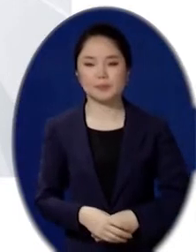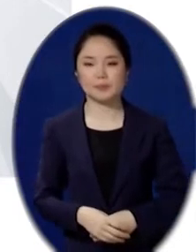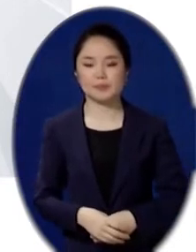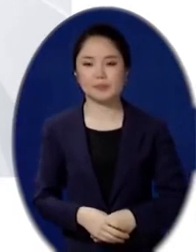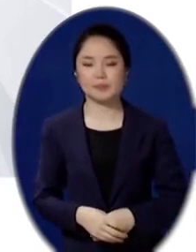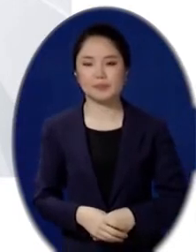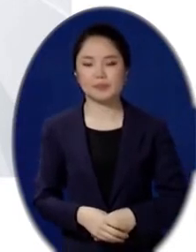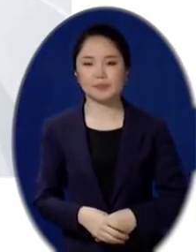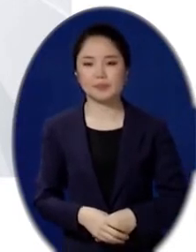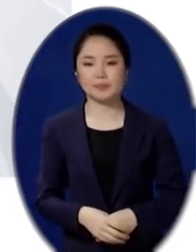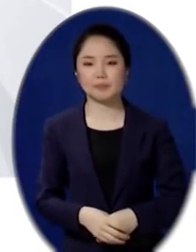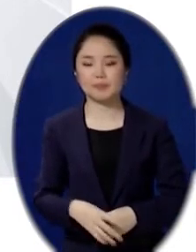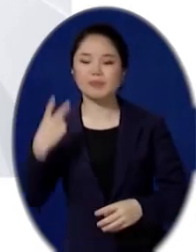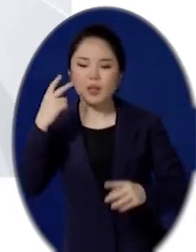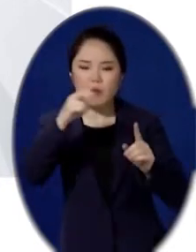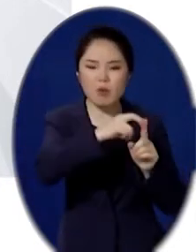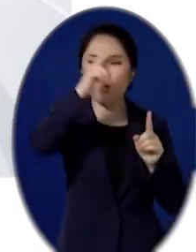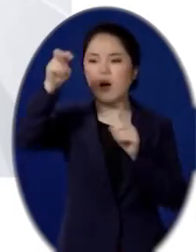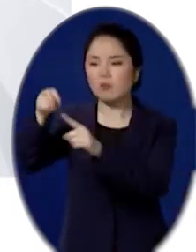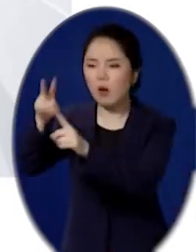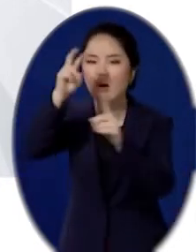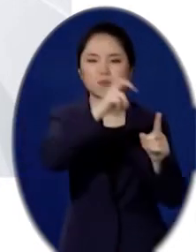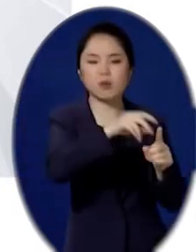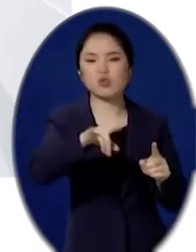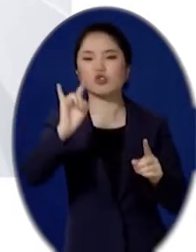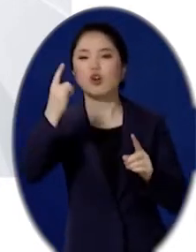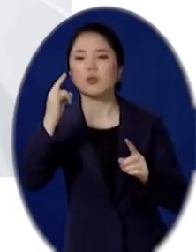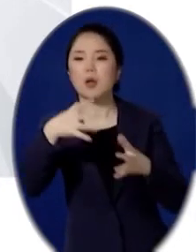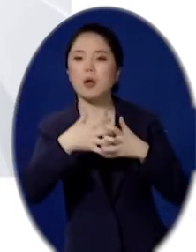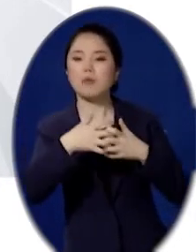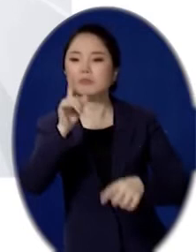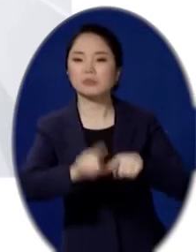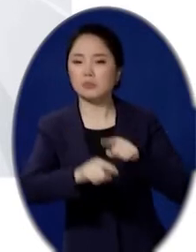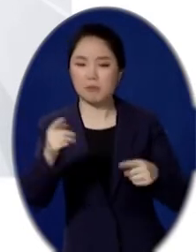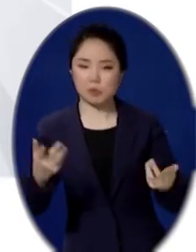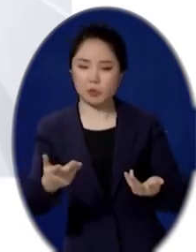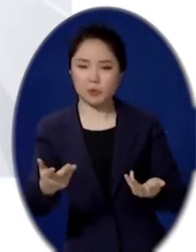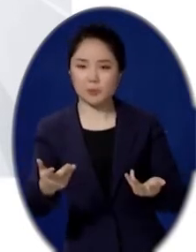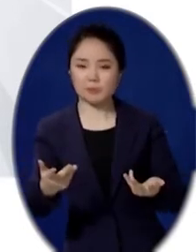За, дараагийнх нь авирч дүүжлэгдэж тоглодог амт юу юм бол?